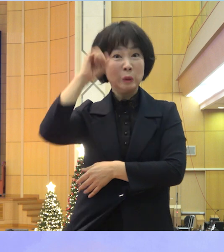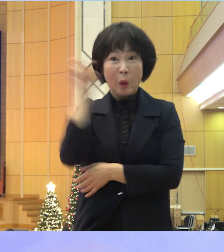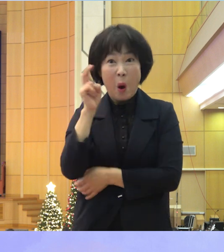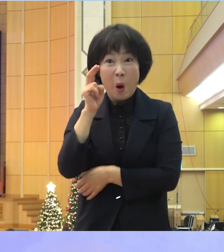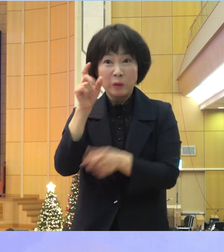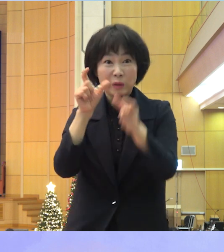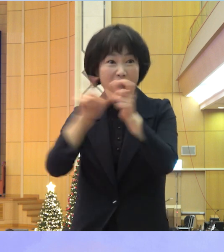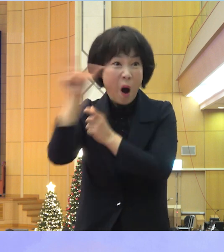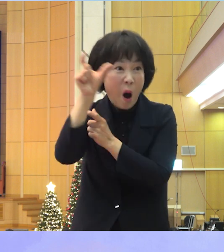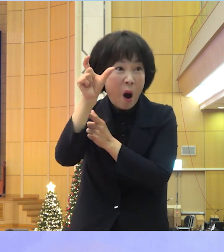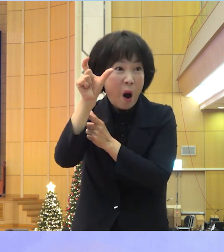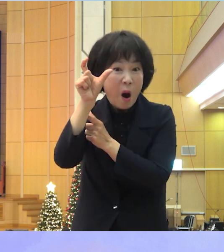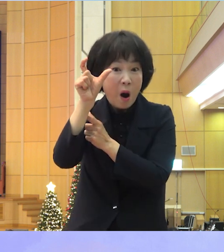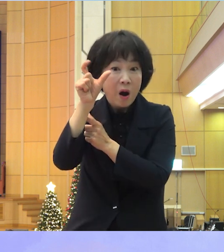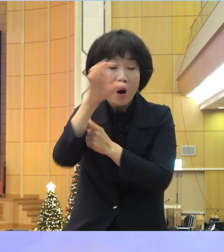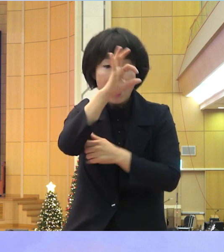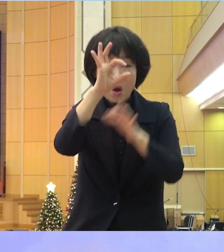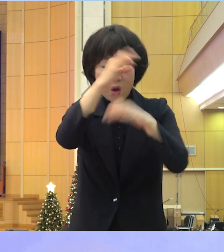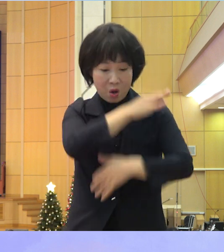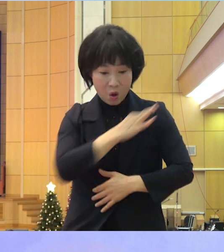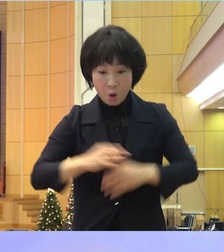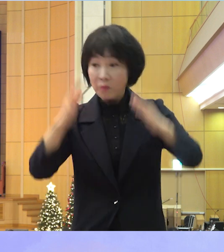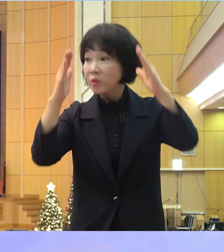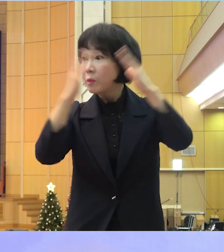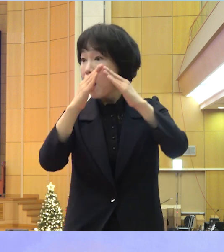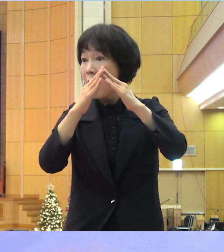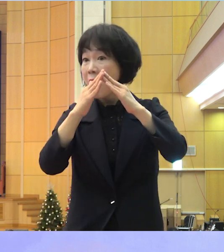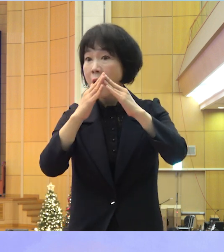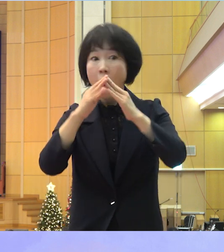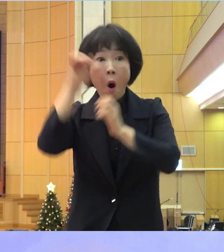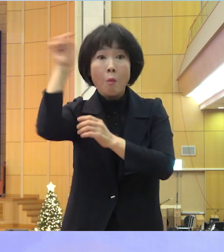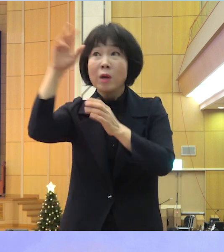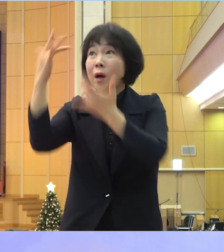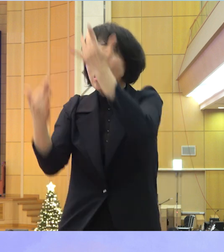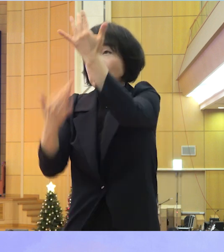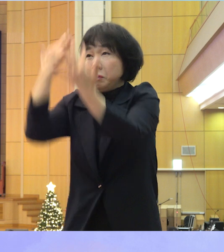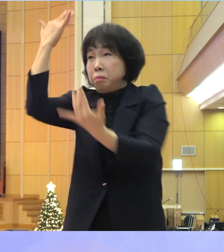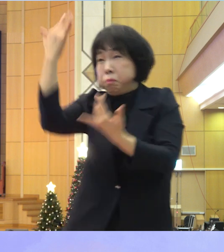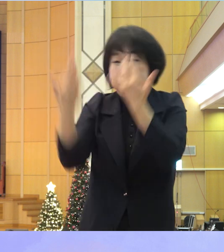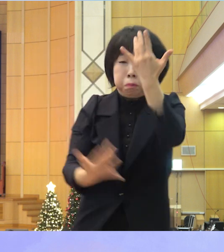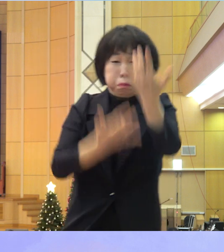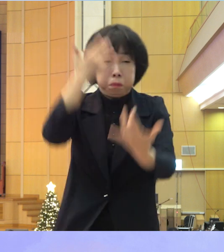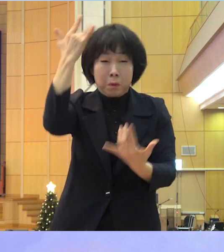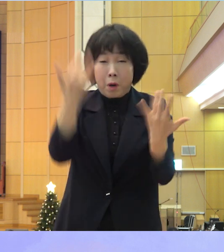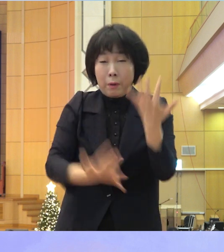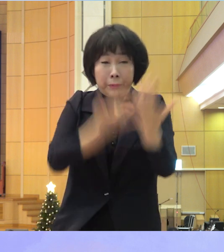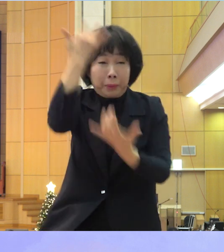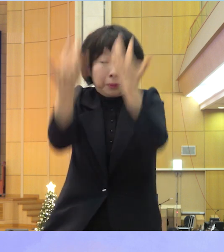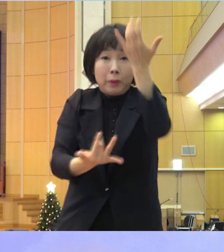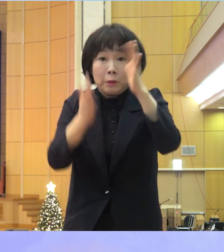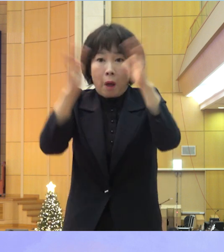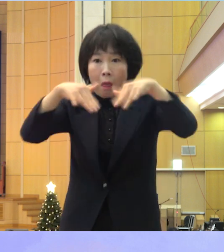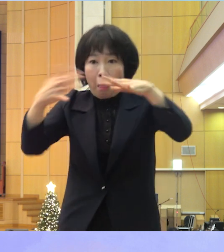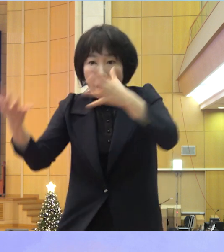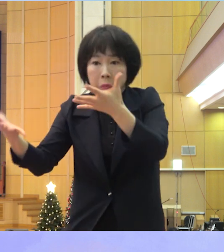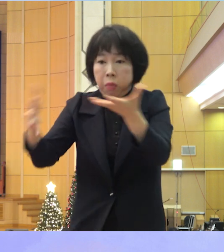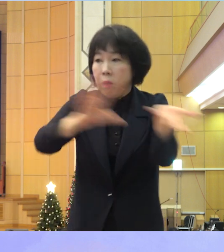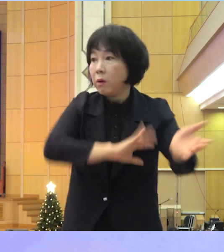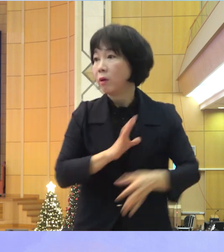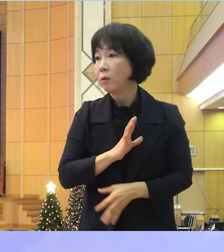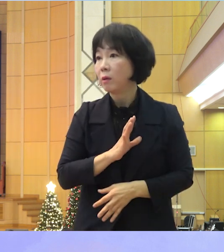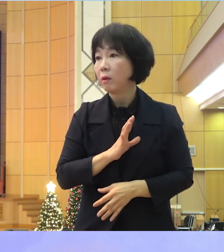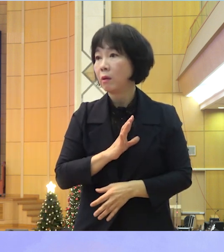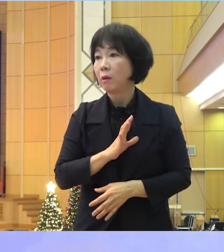하늘로부터 불이 내려와가지고 집이 화재가 나서 잿더미가 돼버리고 말았습니다. 여러분,